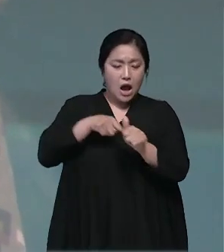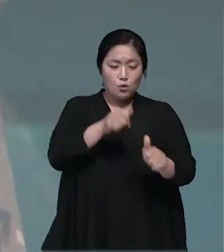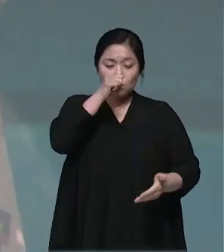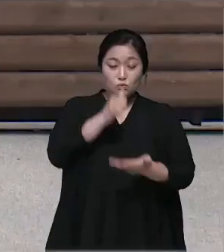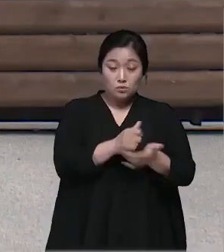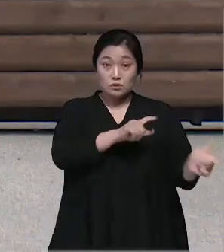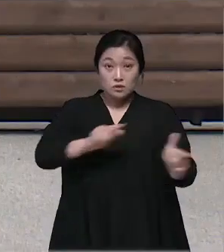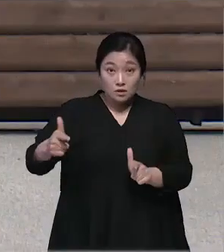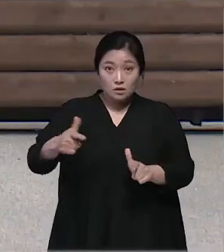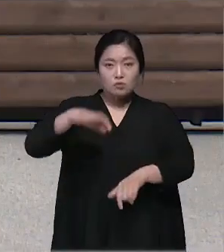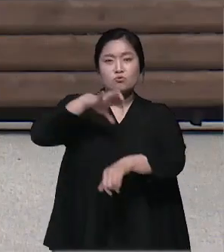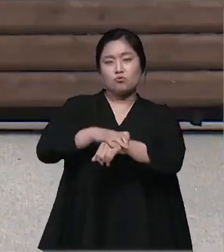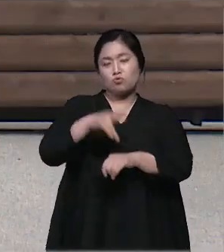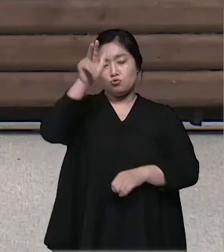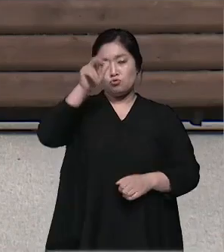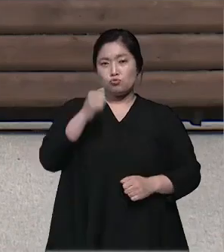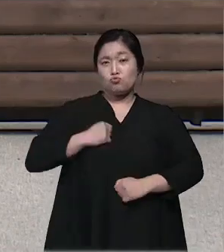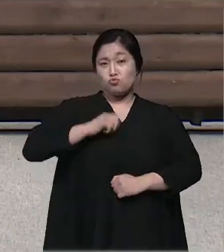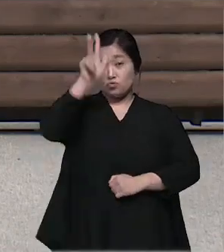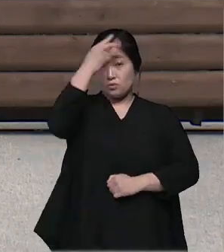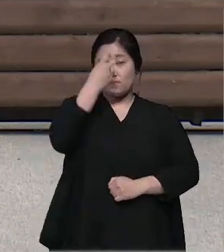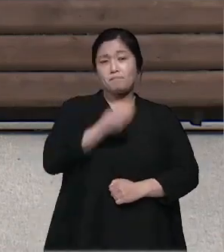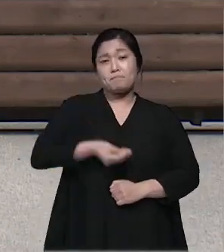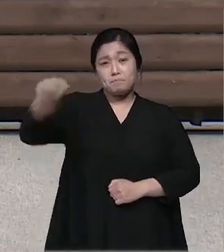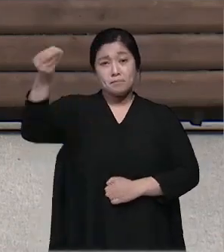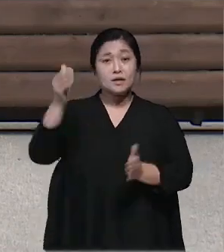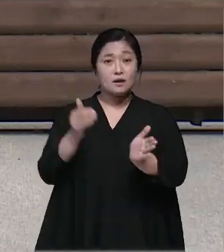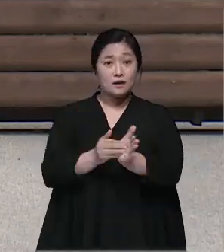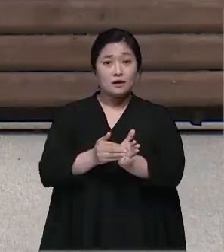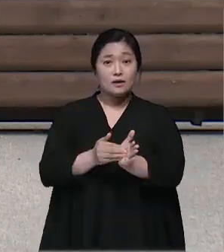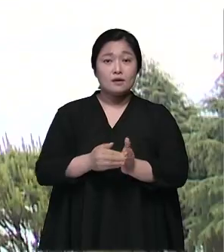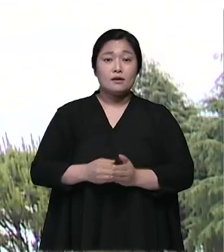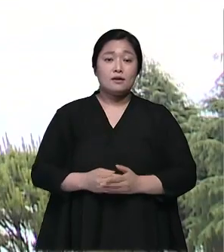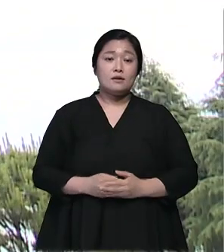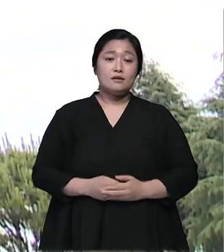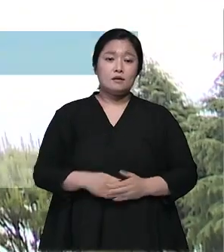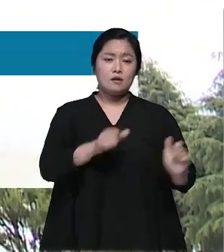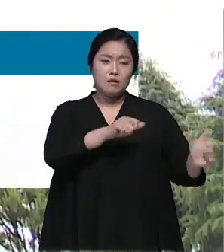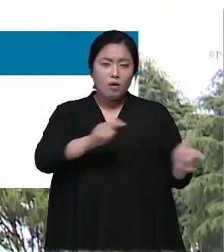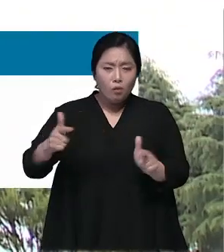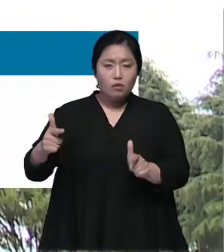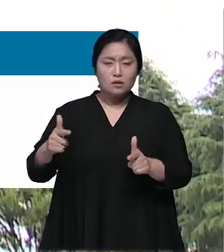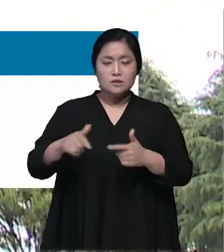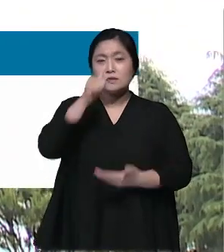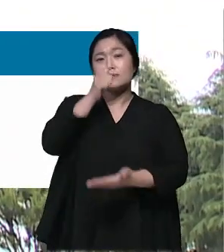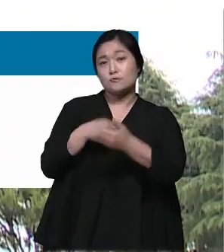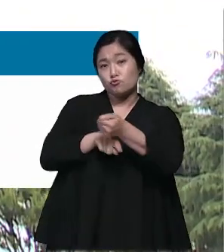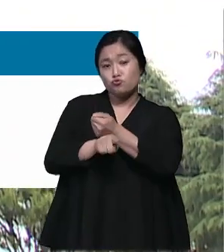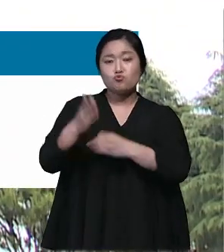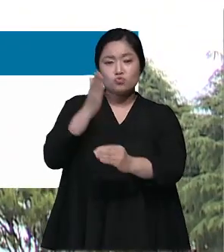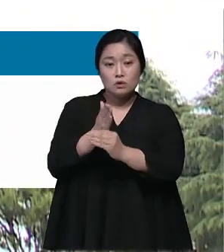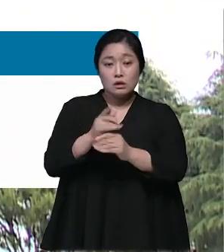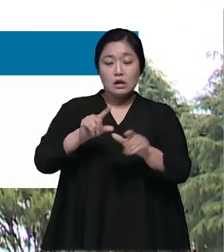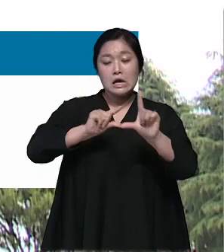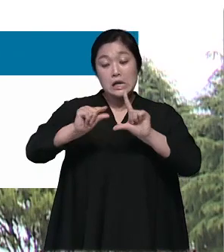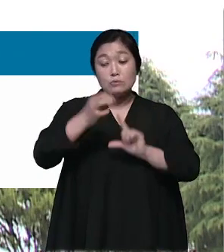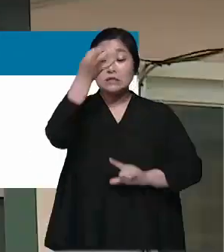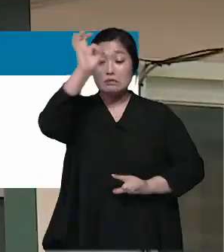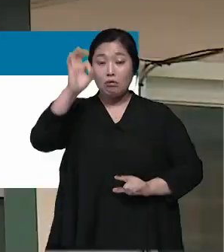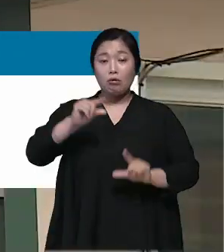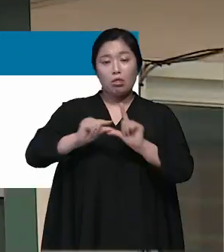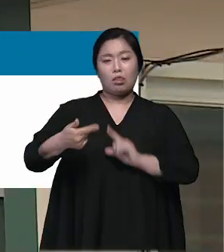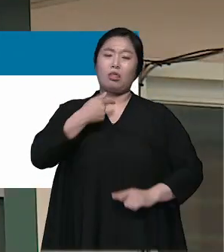혐의로 구속해 군 검찰에 넘겼습니다. 여러 가지 혐의를 조사를 봤는데 일부는 인정하고 일부는 인정 안 하는 부분도